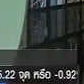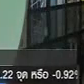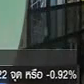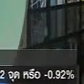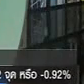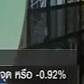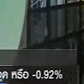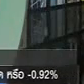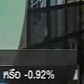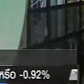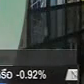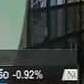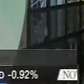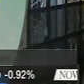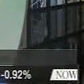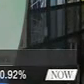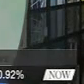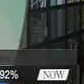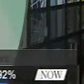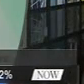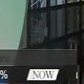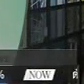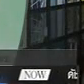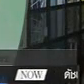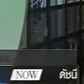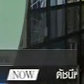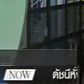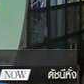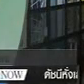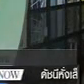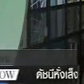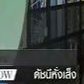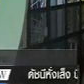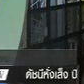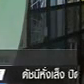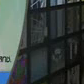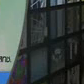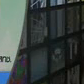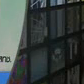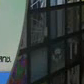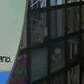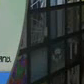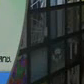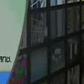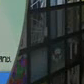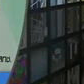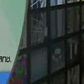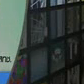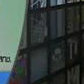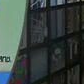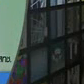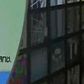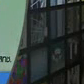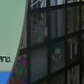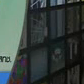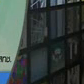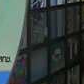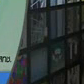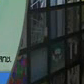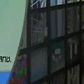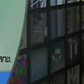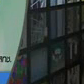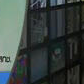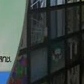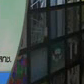ก่อนธันวาคมปี2557อยู่ที่ 18% สัดส่วนของช่องรายการเดิมในช่วงเวลาเดียวกันลดลงครับอยู่